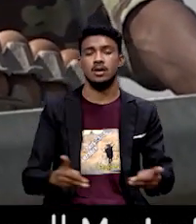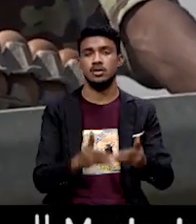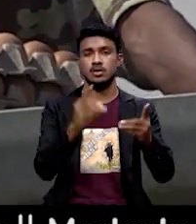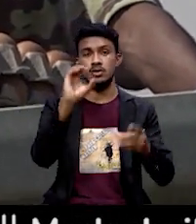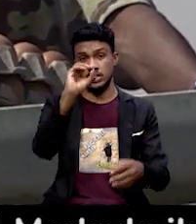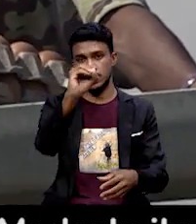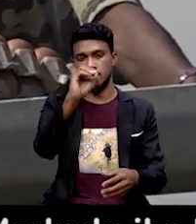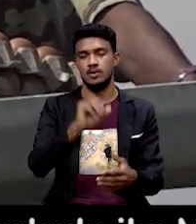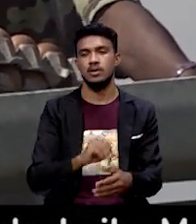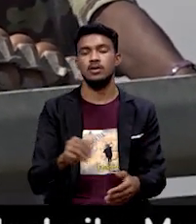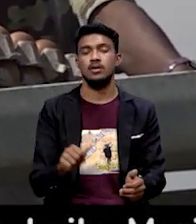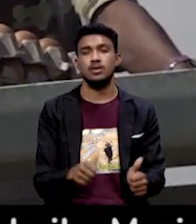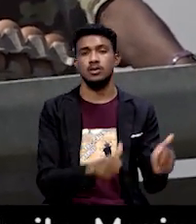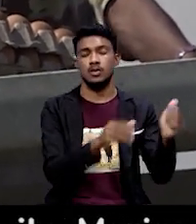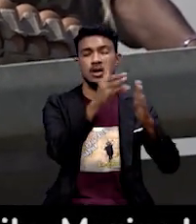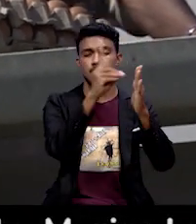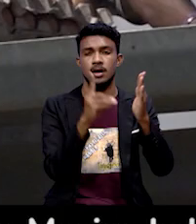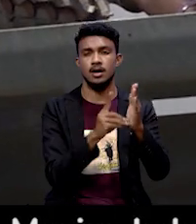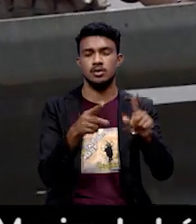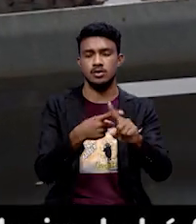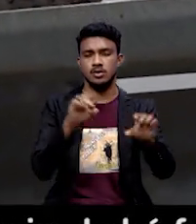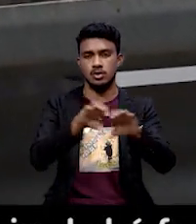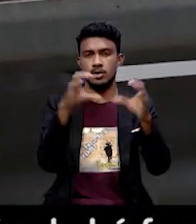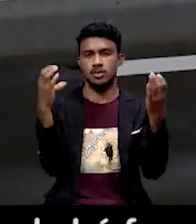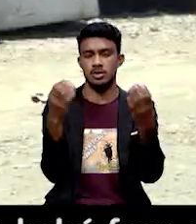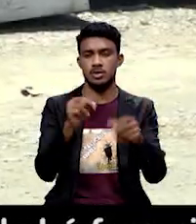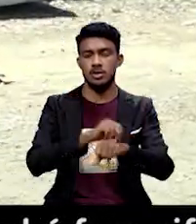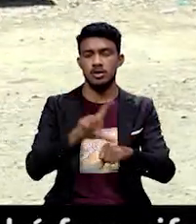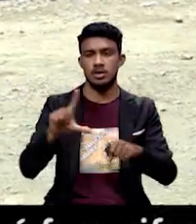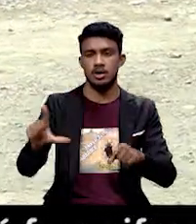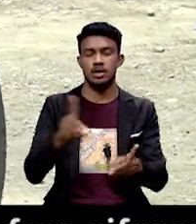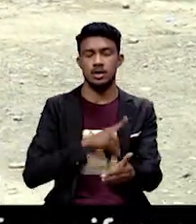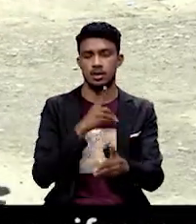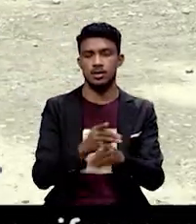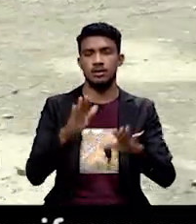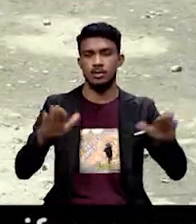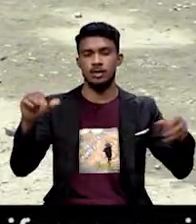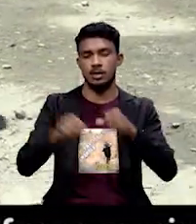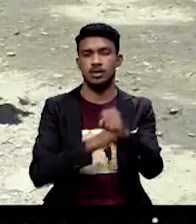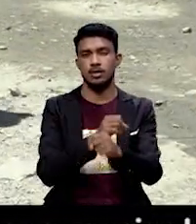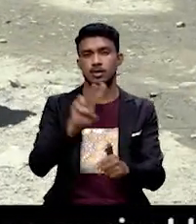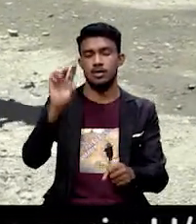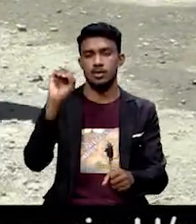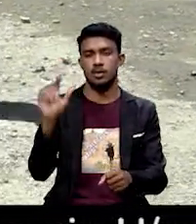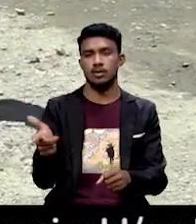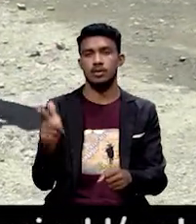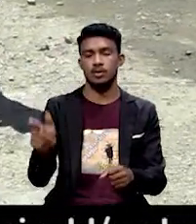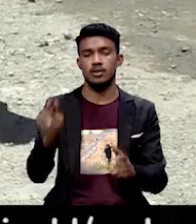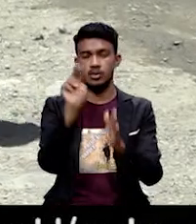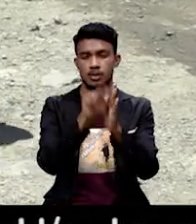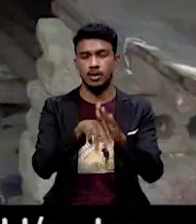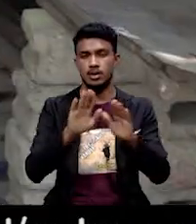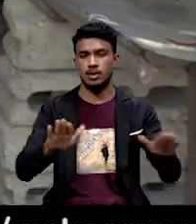0. Tuirdadus husi Komisão Nacional Direito Labarek ia tina reung rua Ronulu, número labarek sira